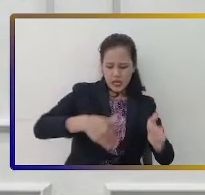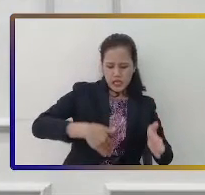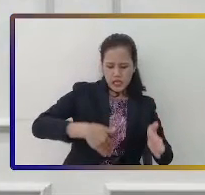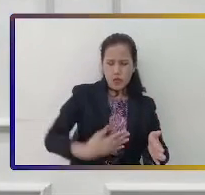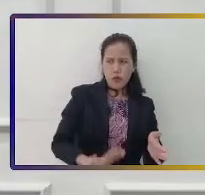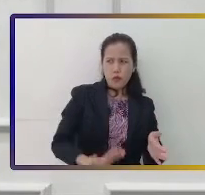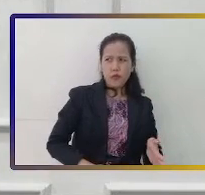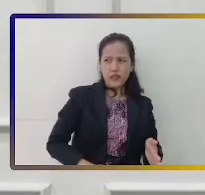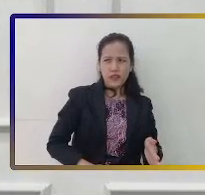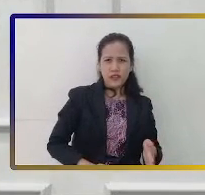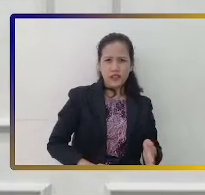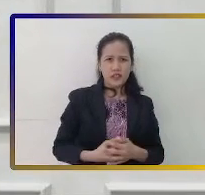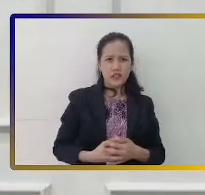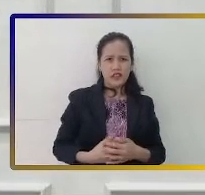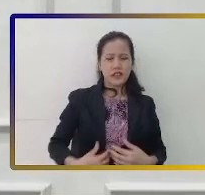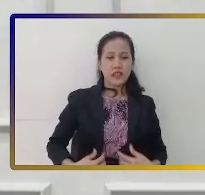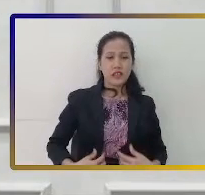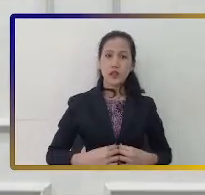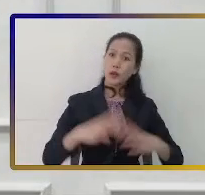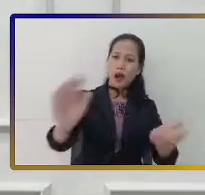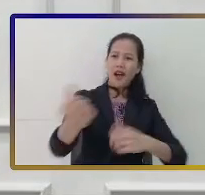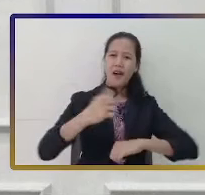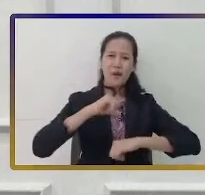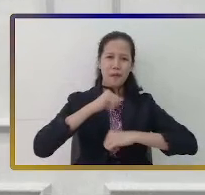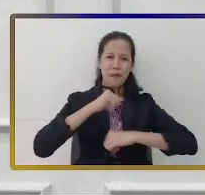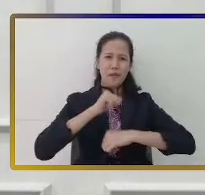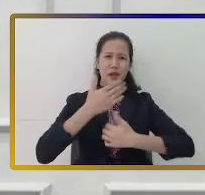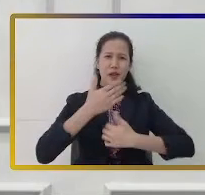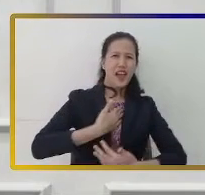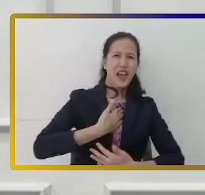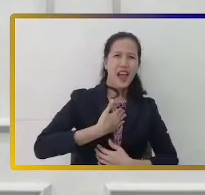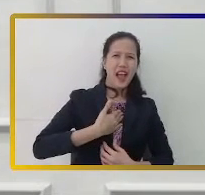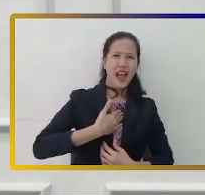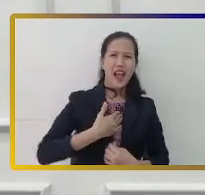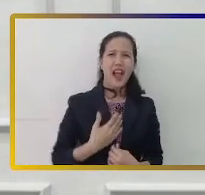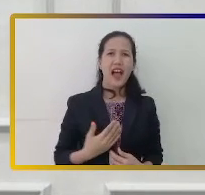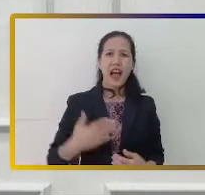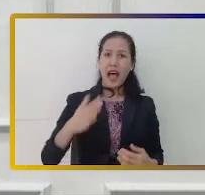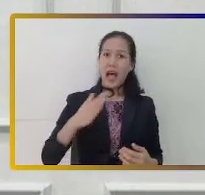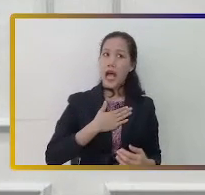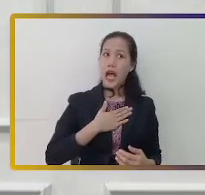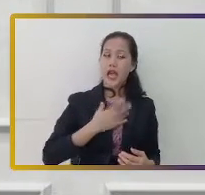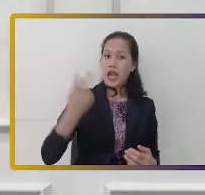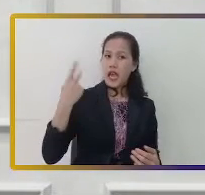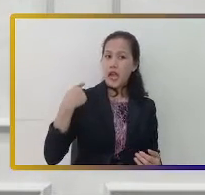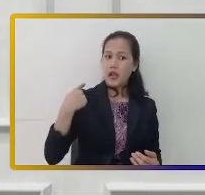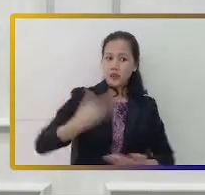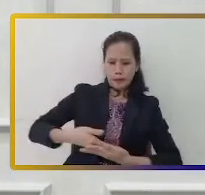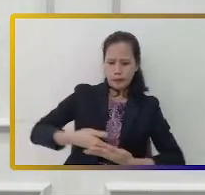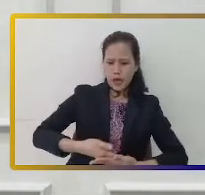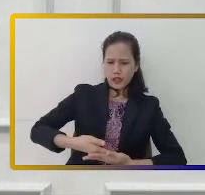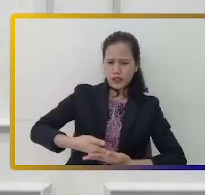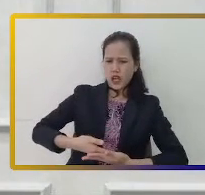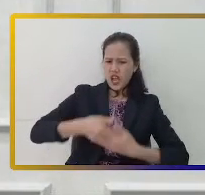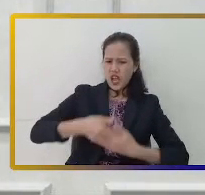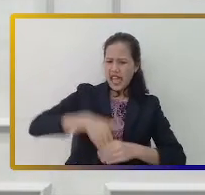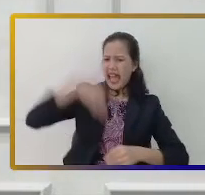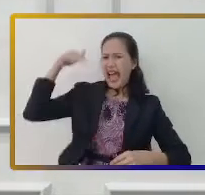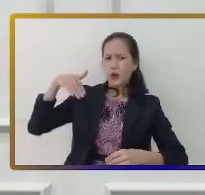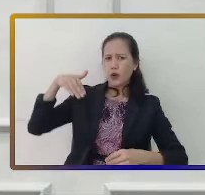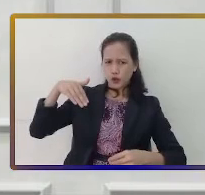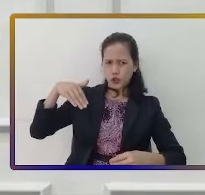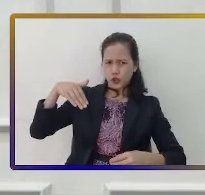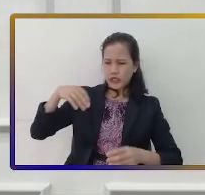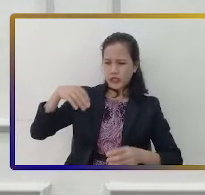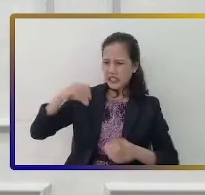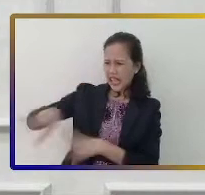And they are so proud na sabihin, I got my kid aborted. I got my son aborted. And